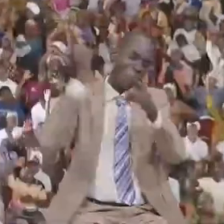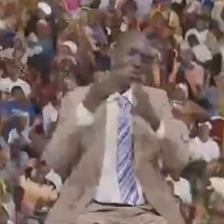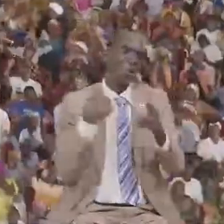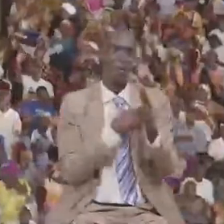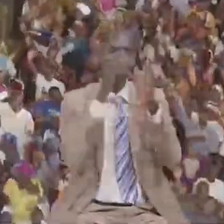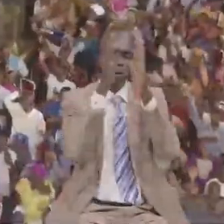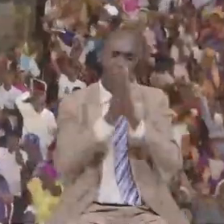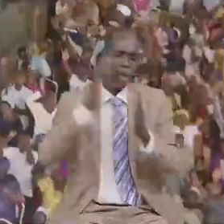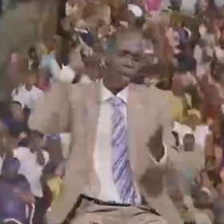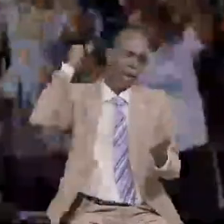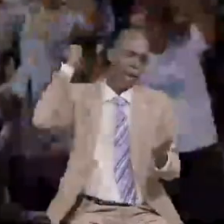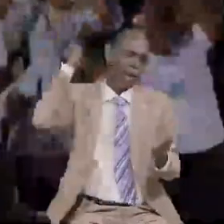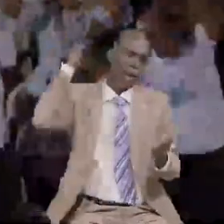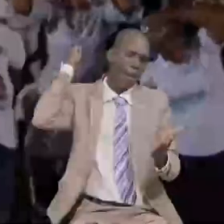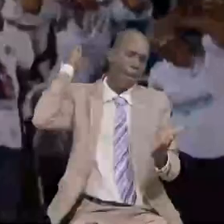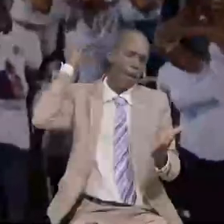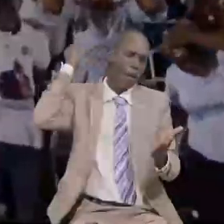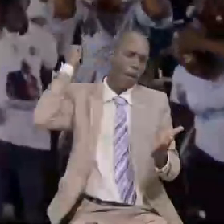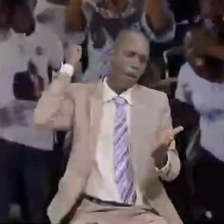Jésus, nous prions.